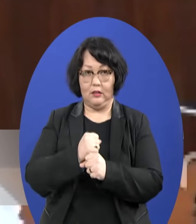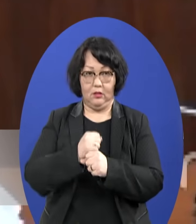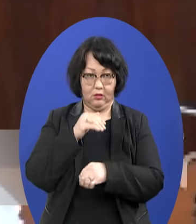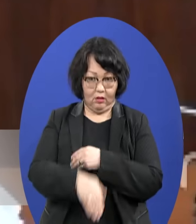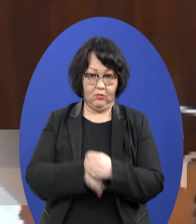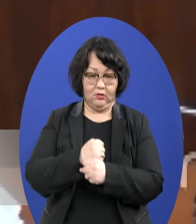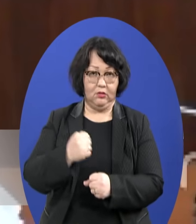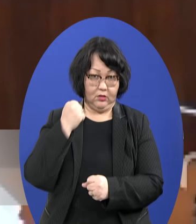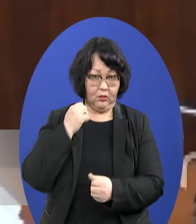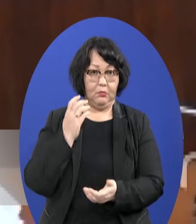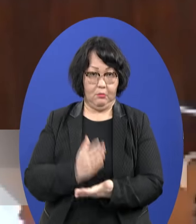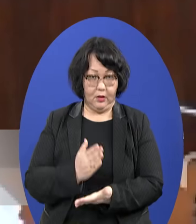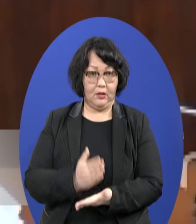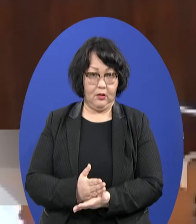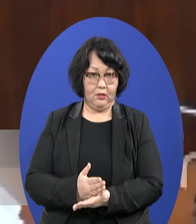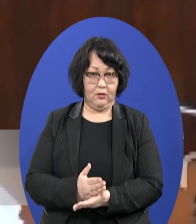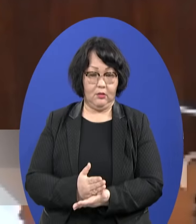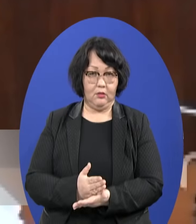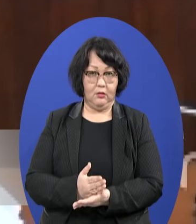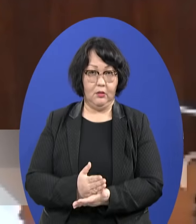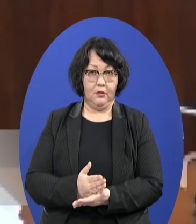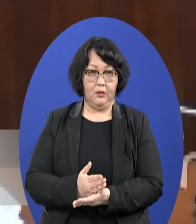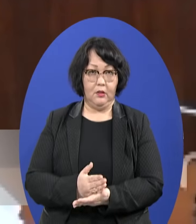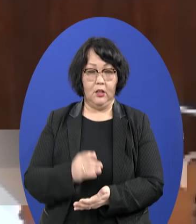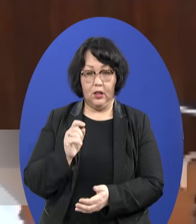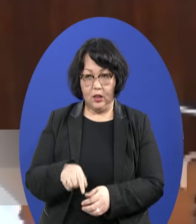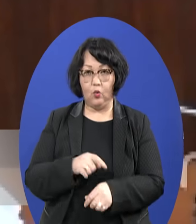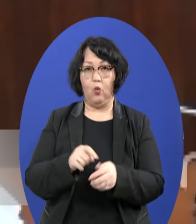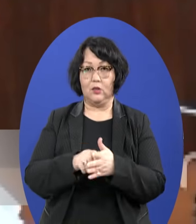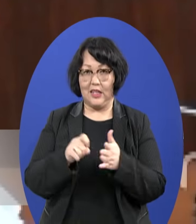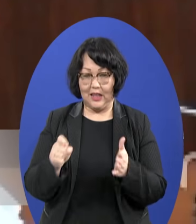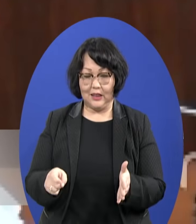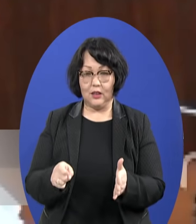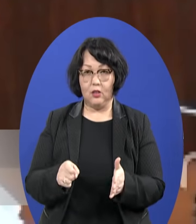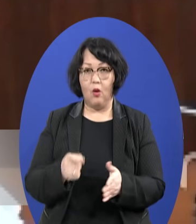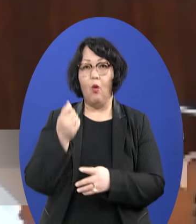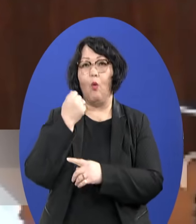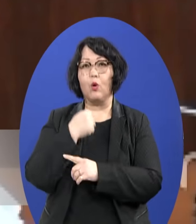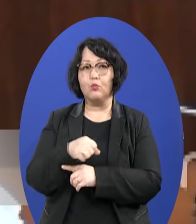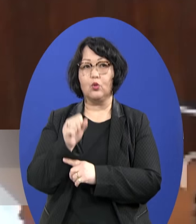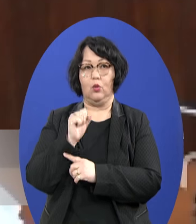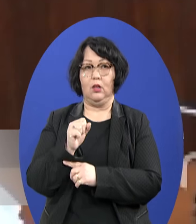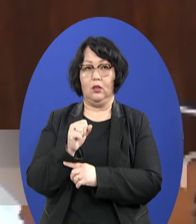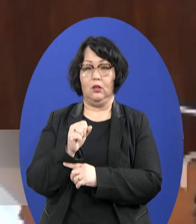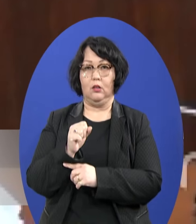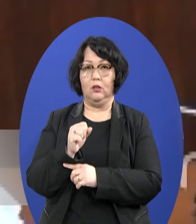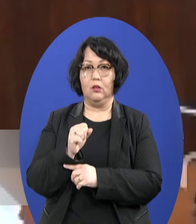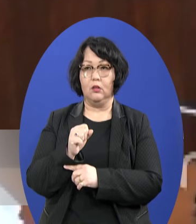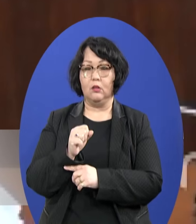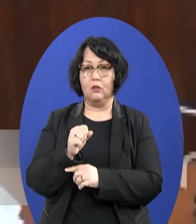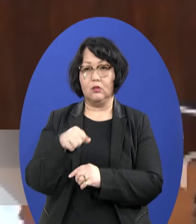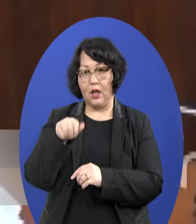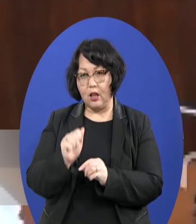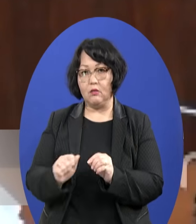бодож байгаа. А харин тэднийг одоо энэ хугацаанд урамшуулах энэ өвчний